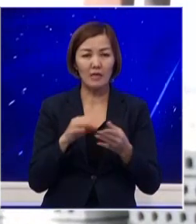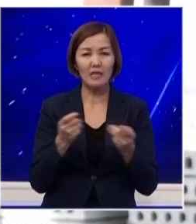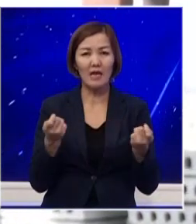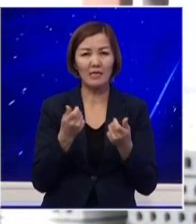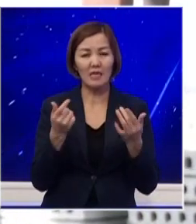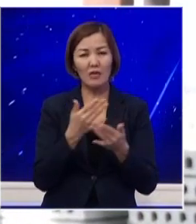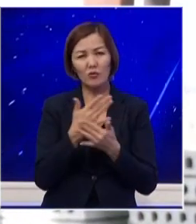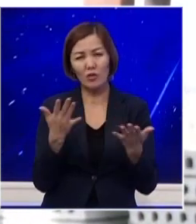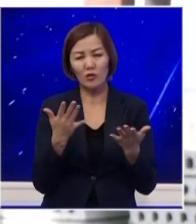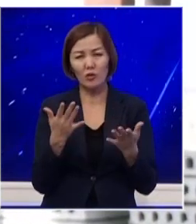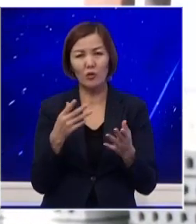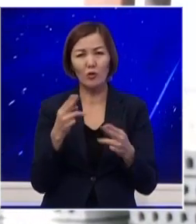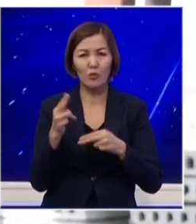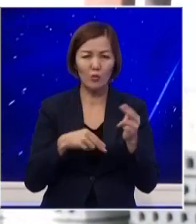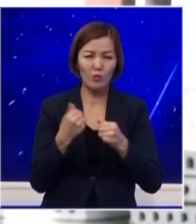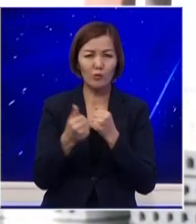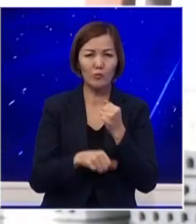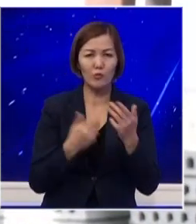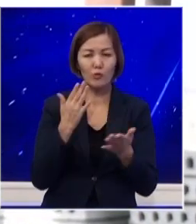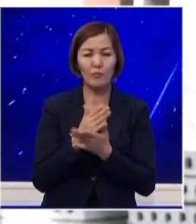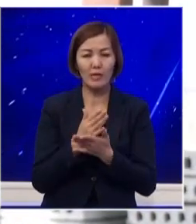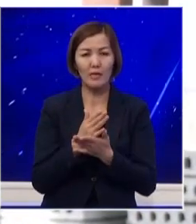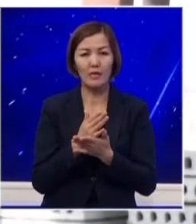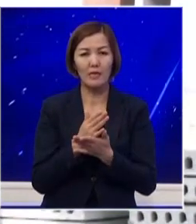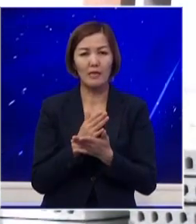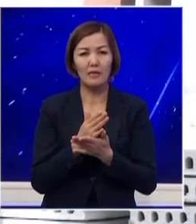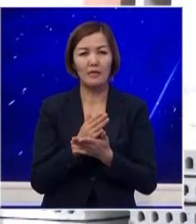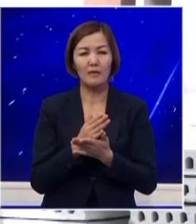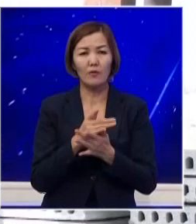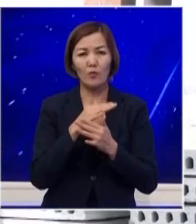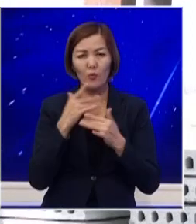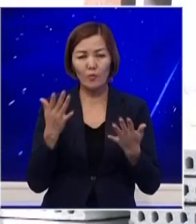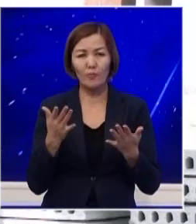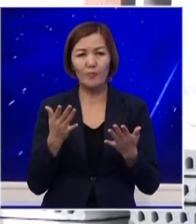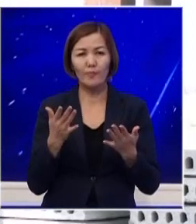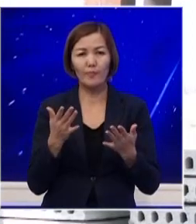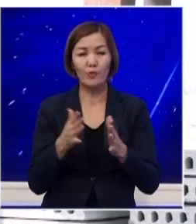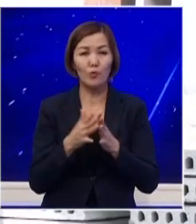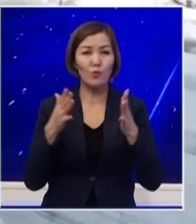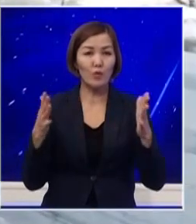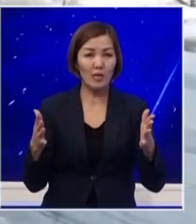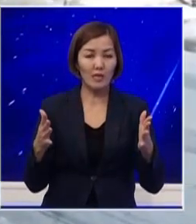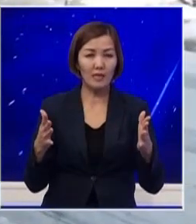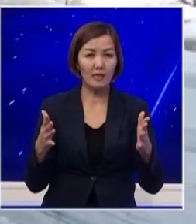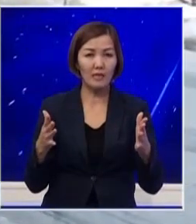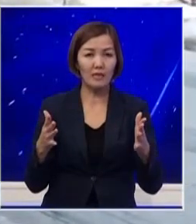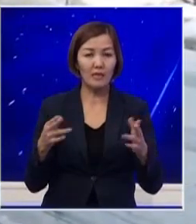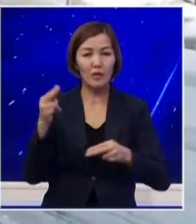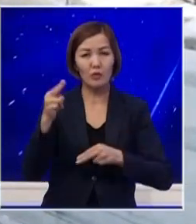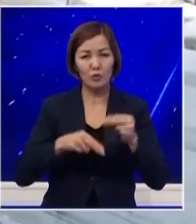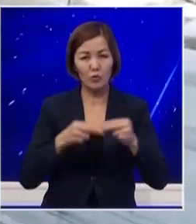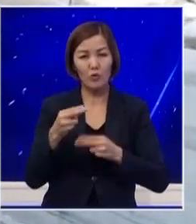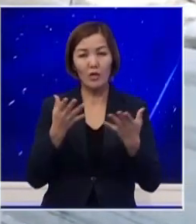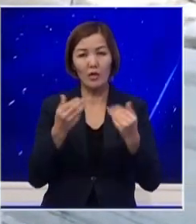бір-екі ұсақ түйек қосылқа өндірістер бар. Көбінесе үлкен стройкалар алады